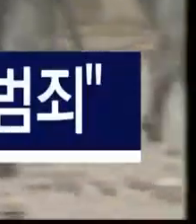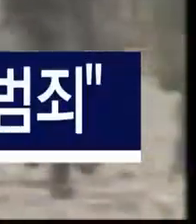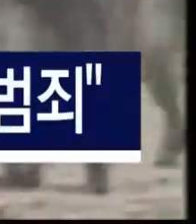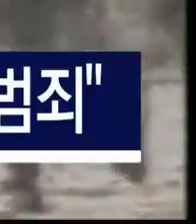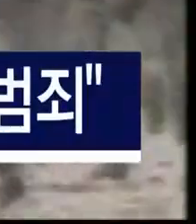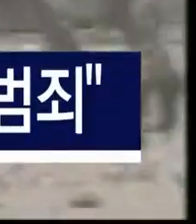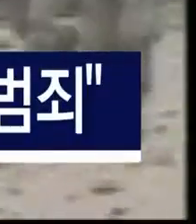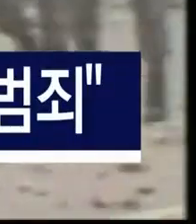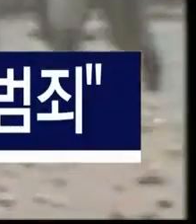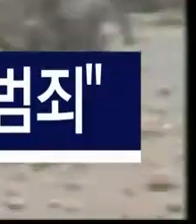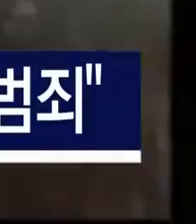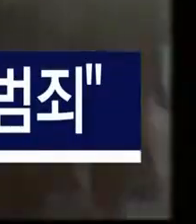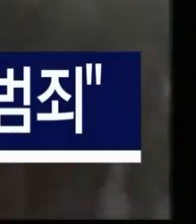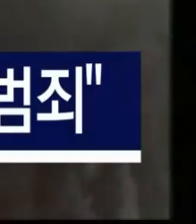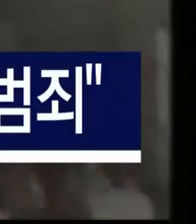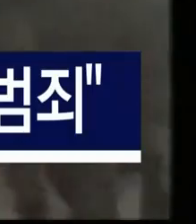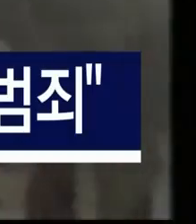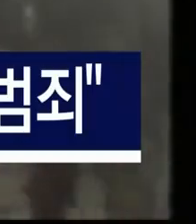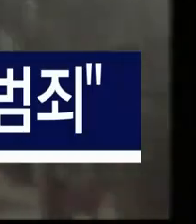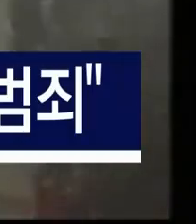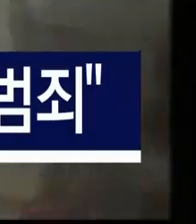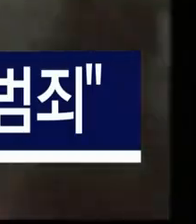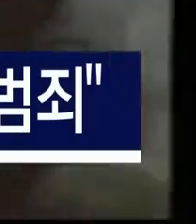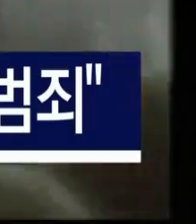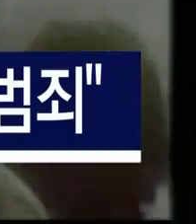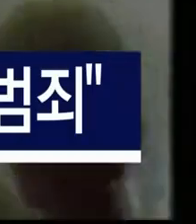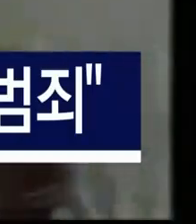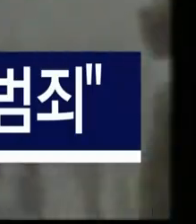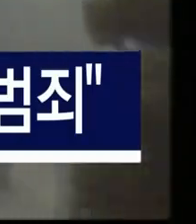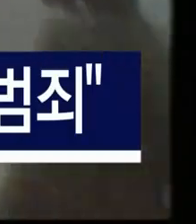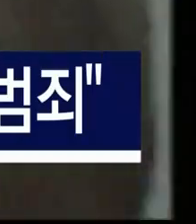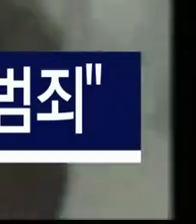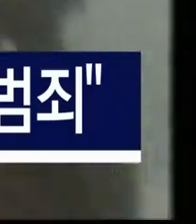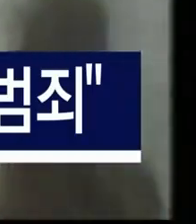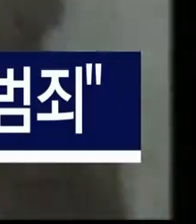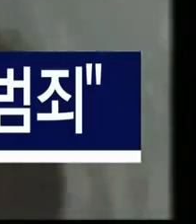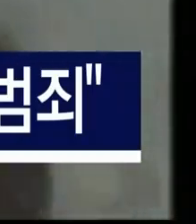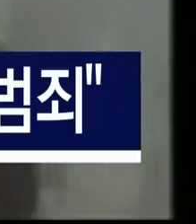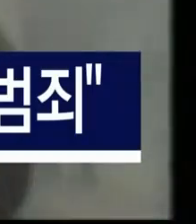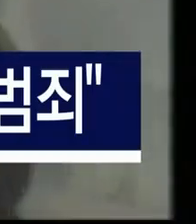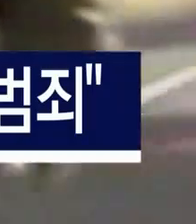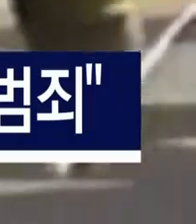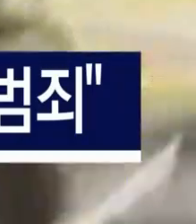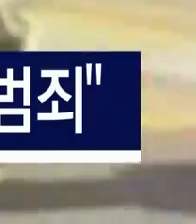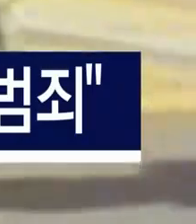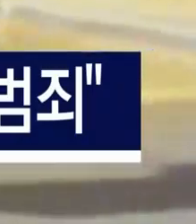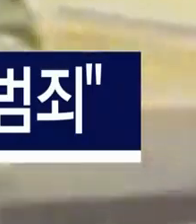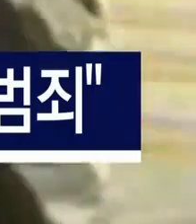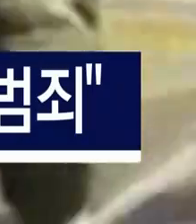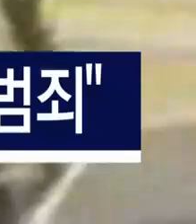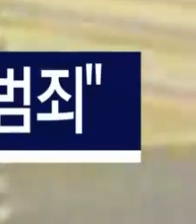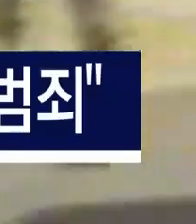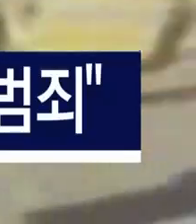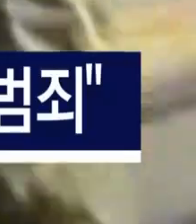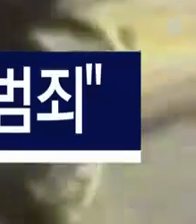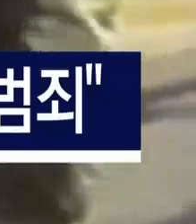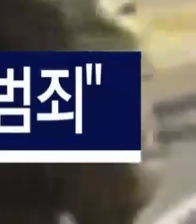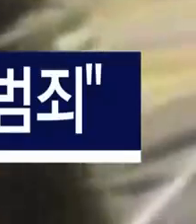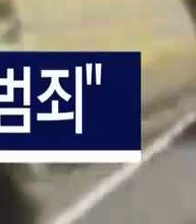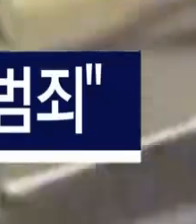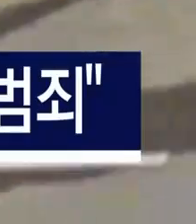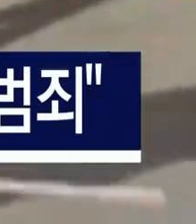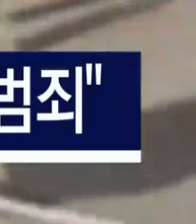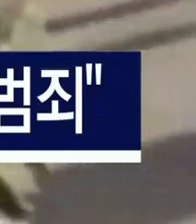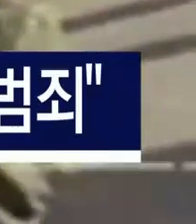5.18 진상규명조사위원회가 5.18 당시 무고한 시민을 학살한 지휘관과 장병 총 12명을 검찰에 고발하기로